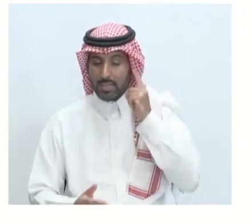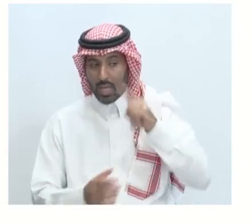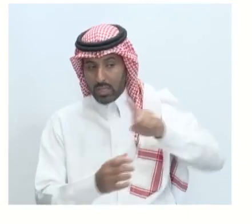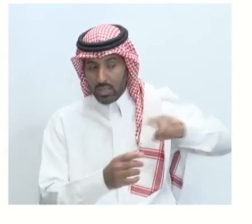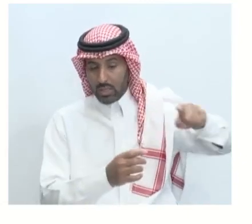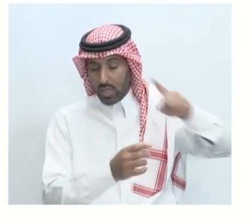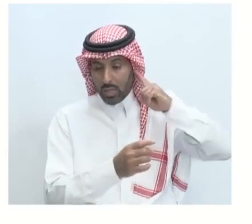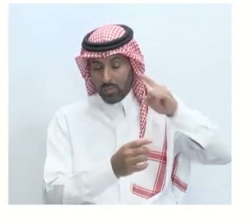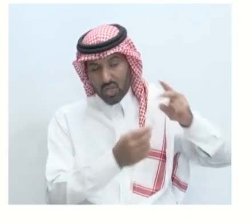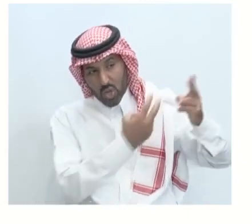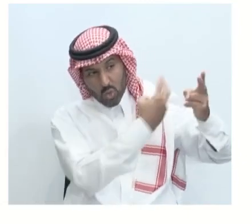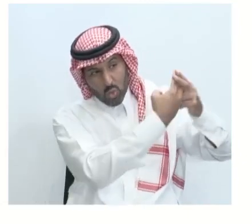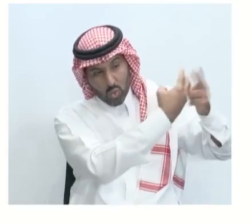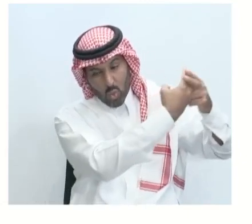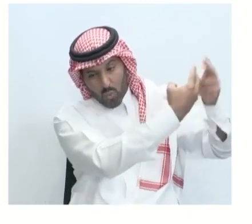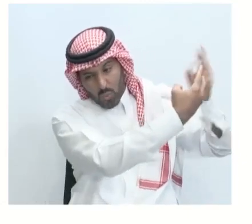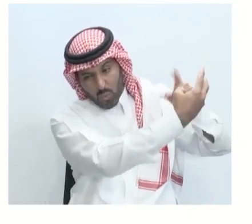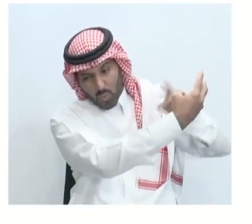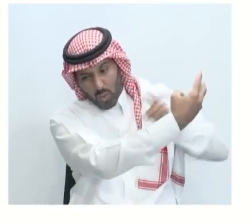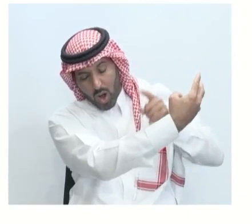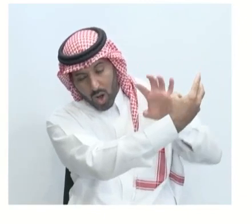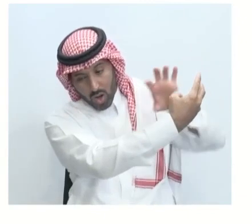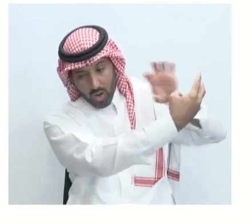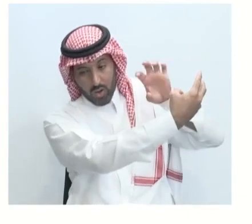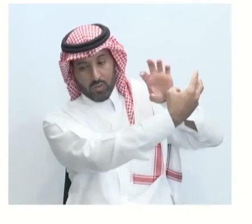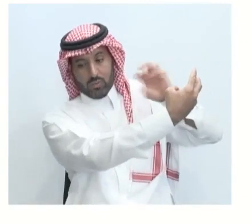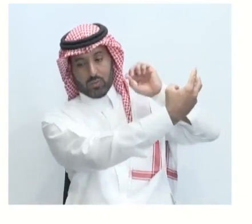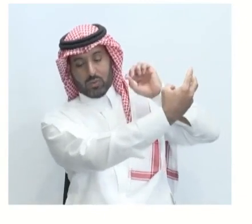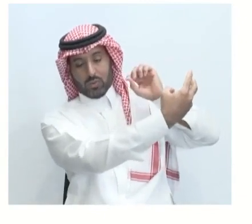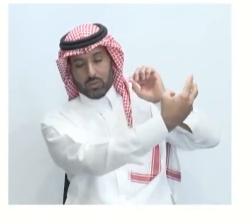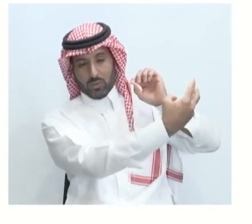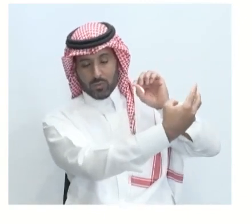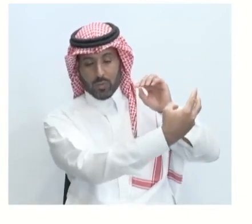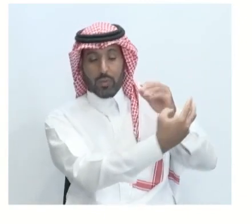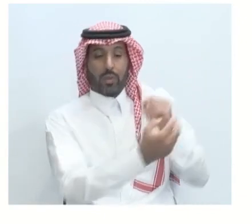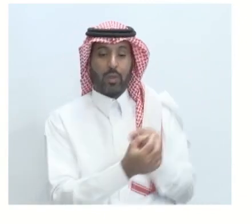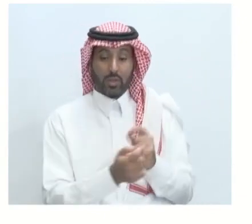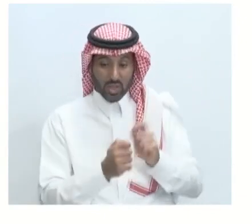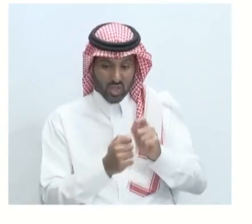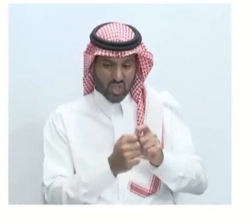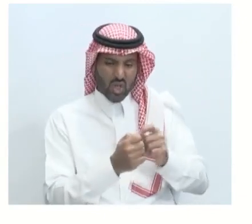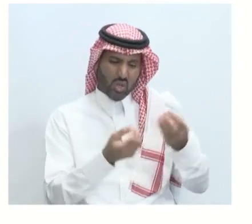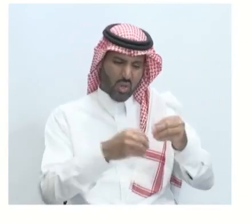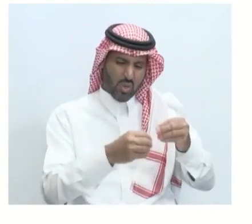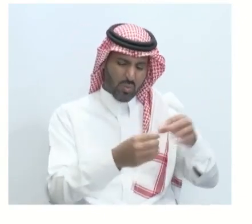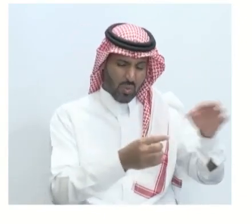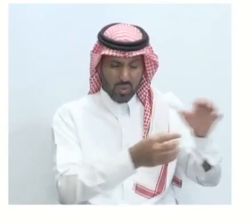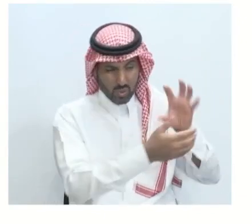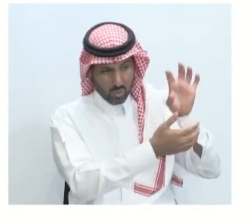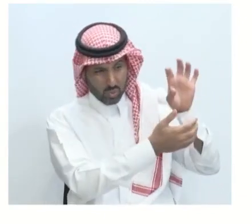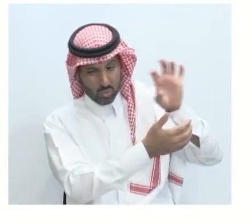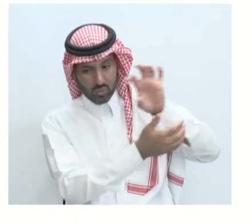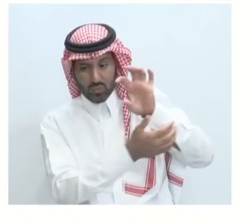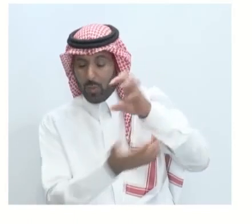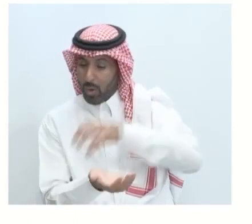من النجوم وقد تم بناء كثير من هذه التلسكوبات في اماكن كثيره من